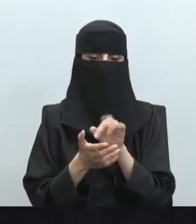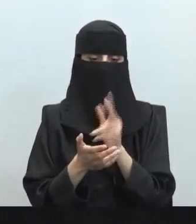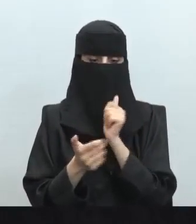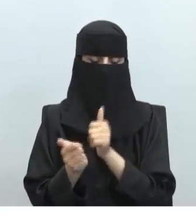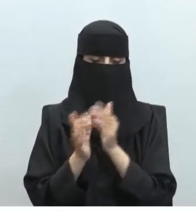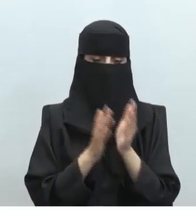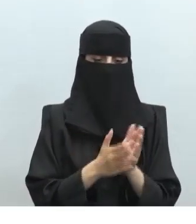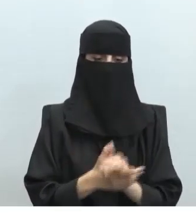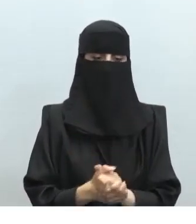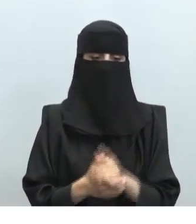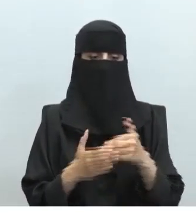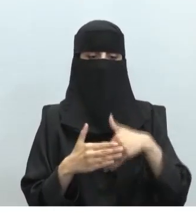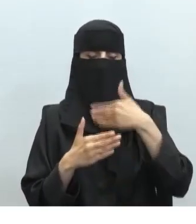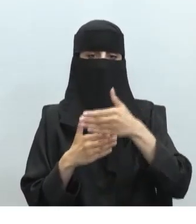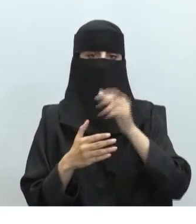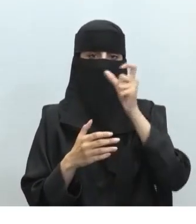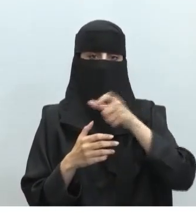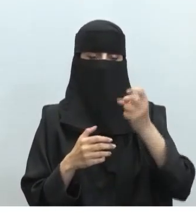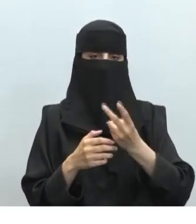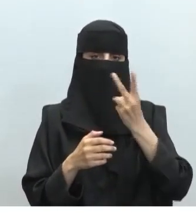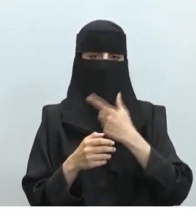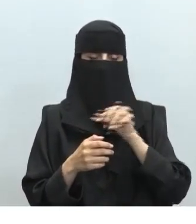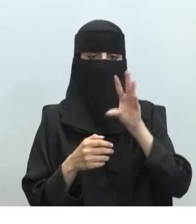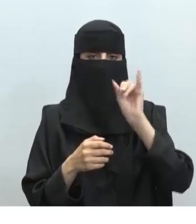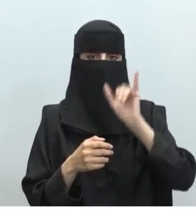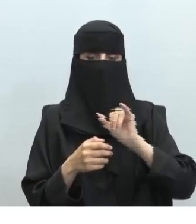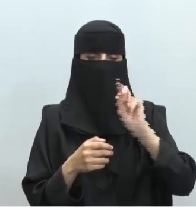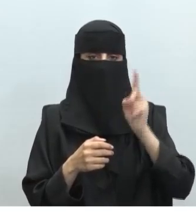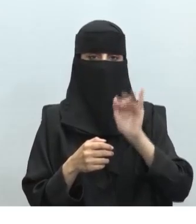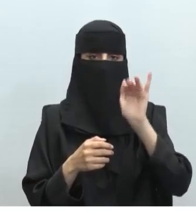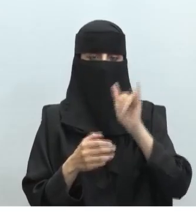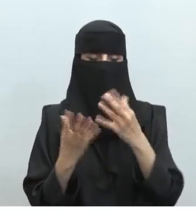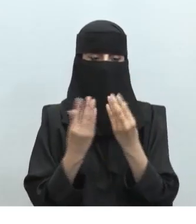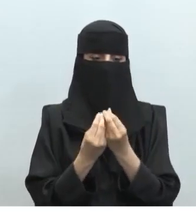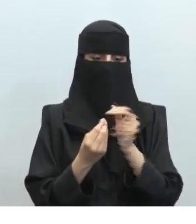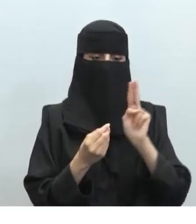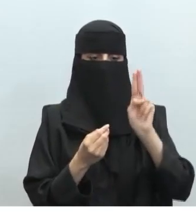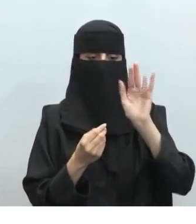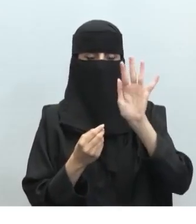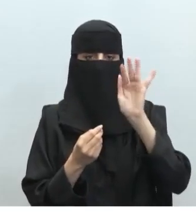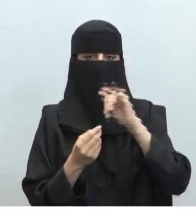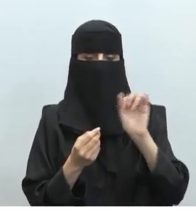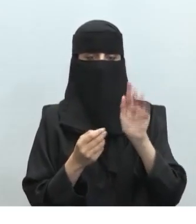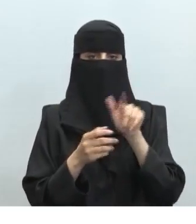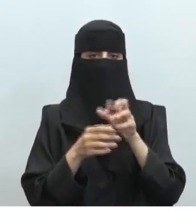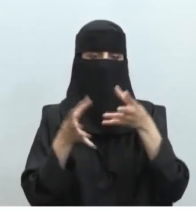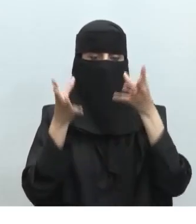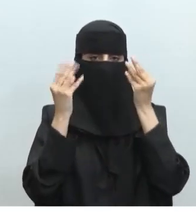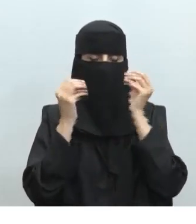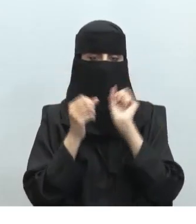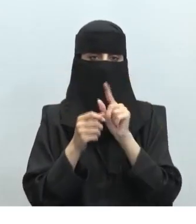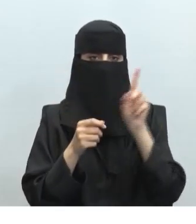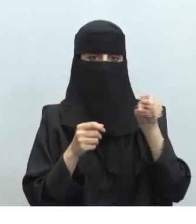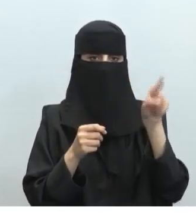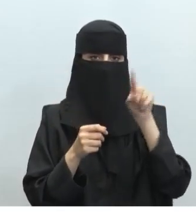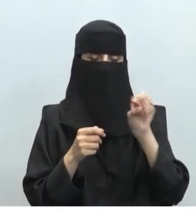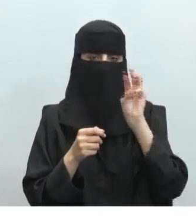الوراثيه اتى بعدهم العالمان هيرشي وتشيس هؤلاء العالمان قاموا بناء على نتائجهم استنتجوا بان الدي ان ايه او